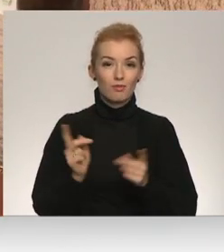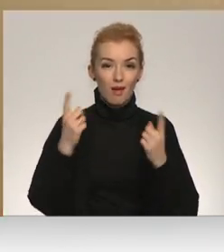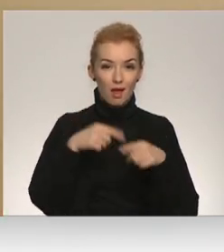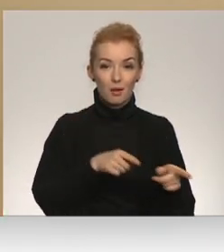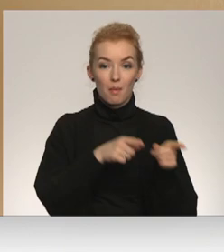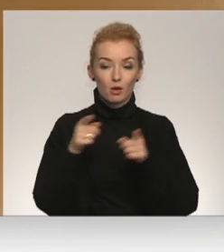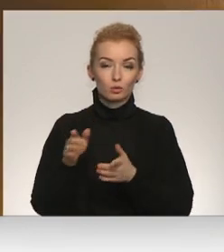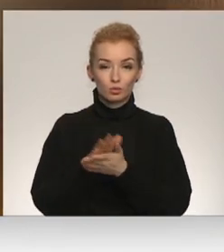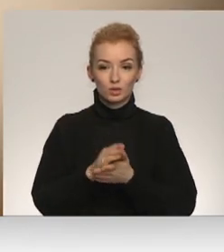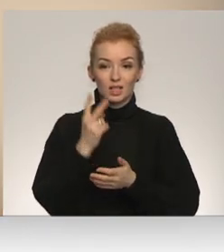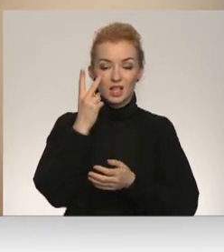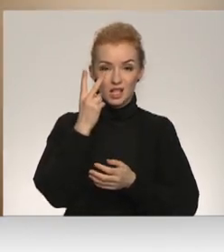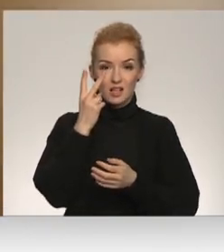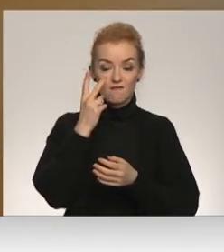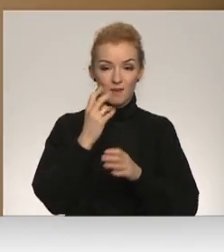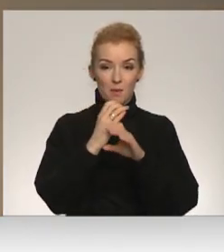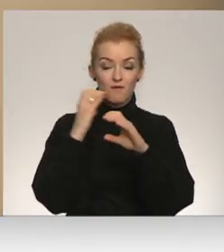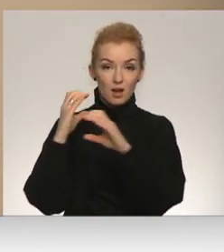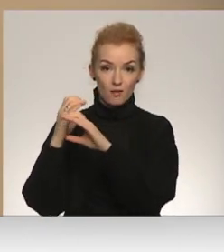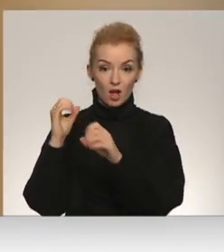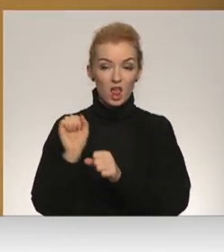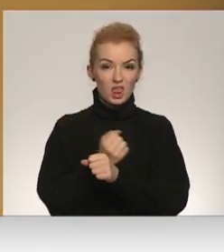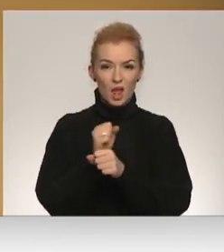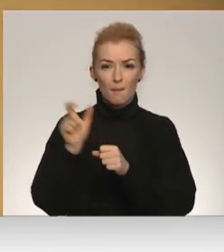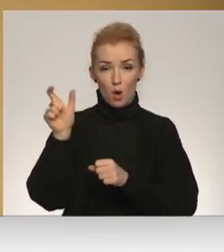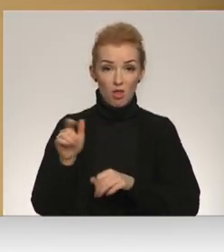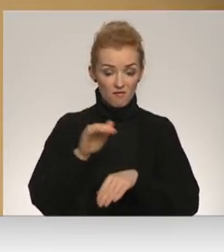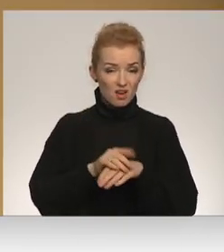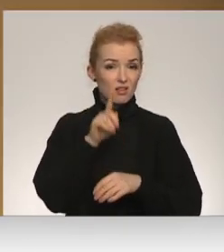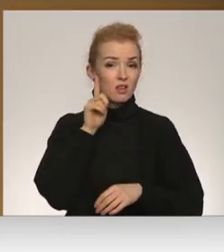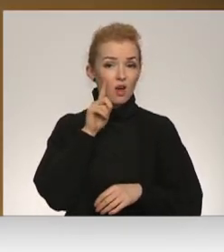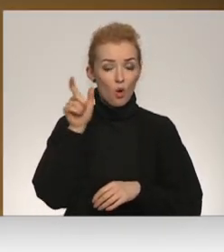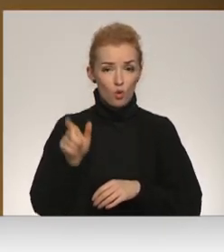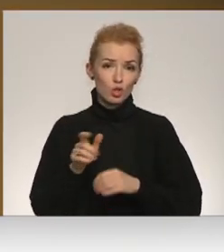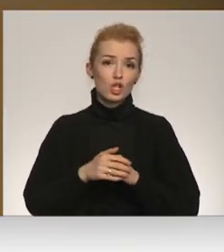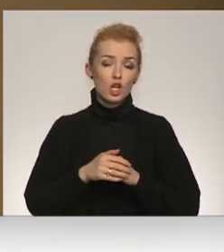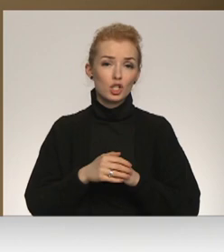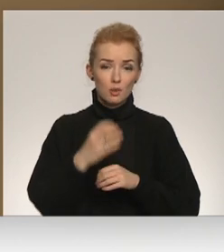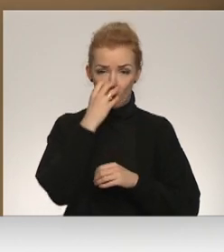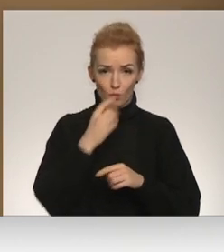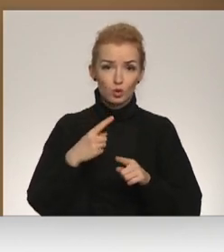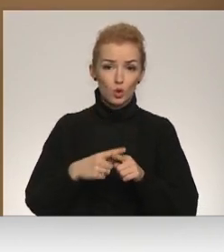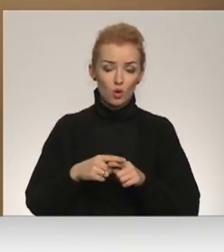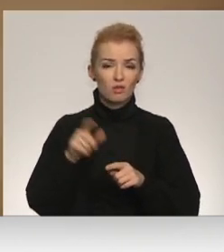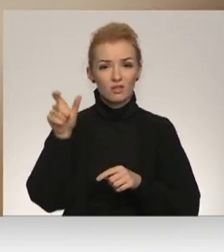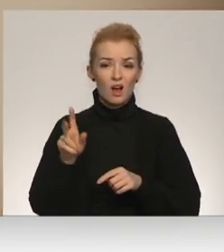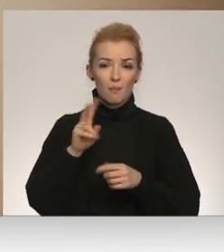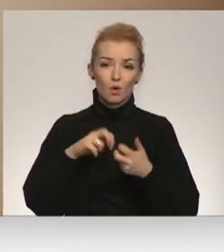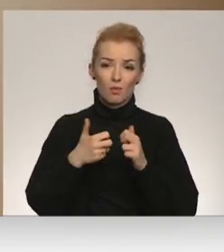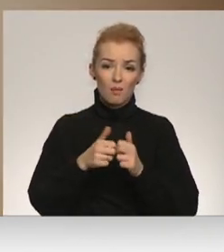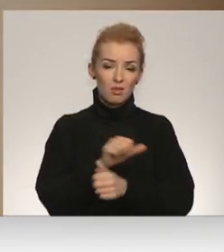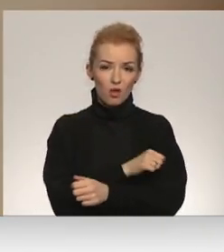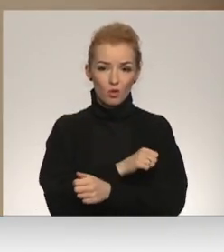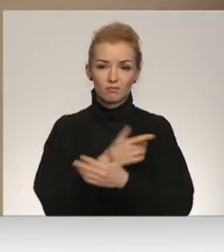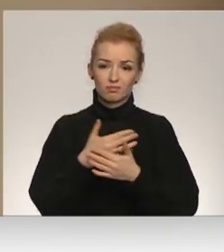pārcēlusies uz diviem vagoniņiem, demolētāji esot jaunieši, bezpajumtnieki un atkarībnieki. Pašvaldība